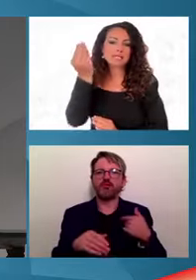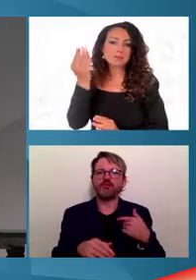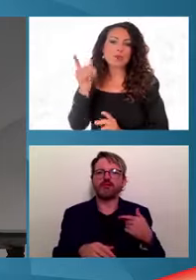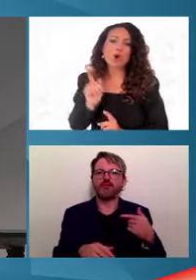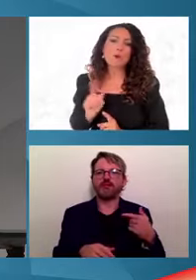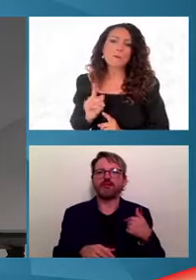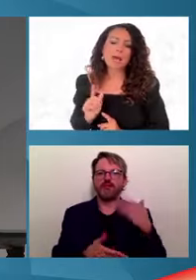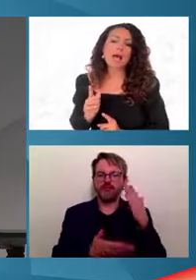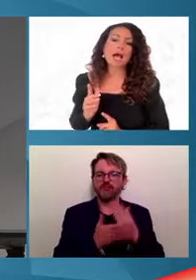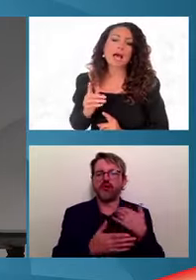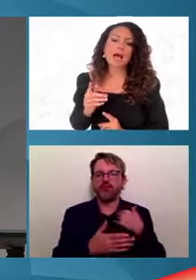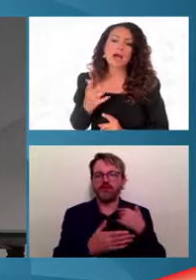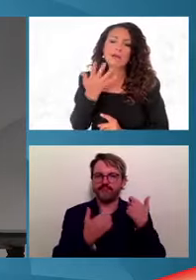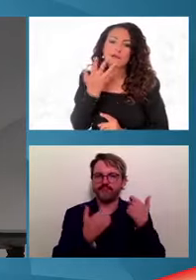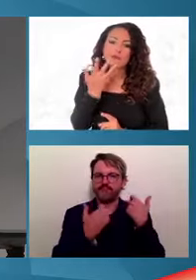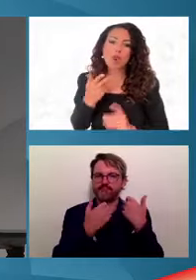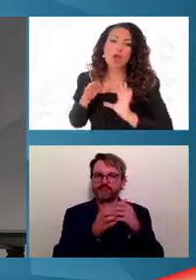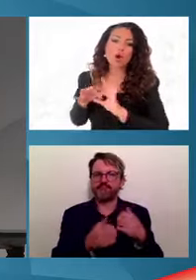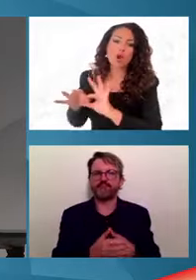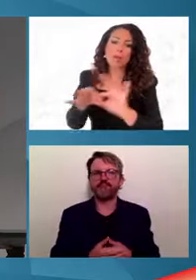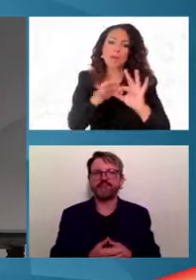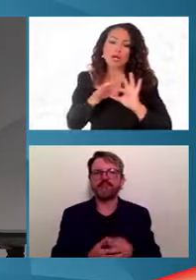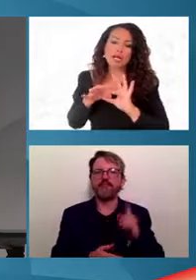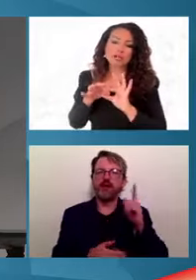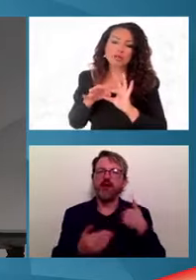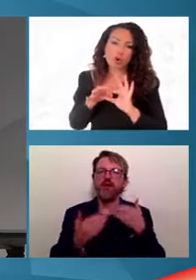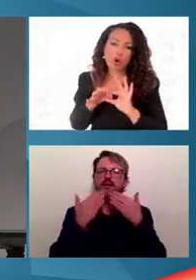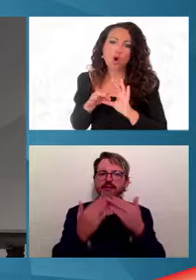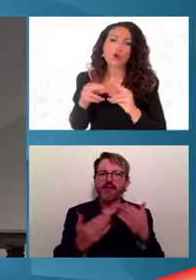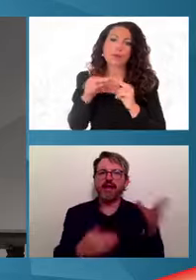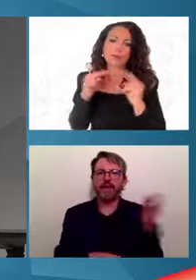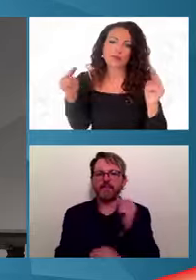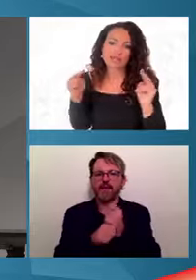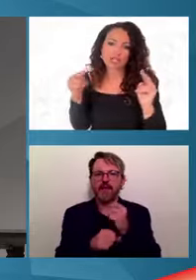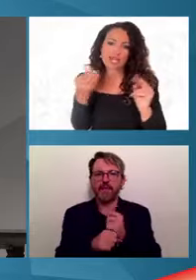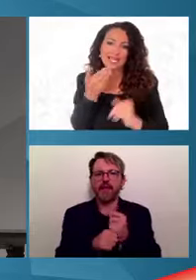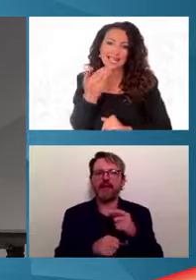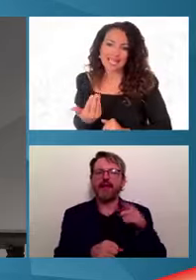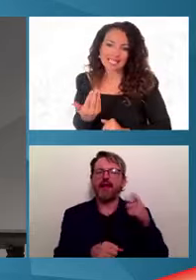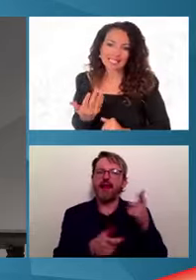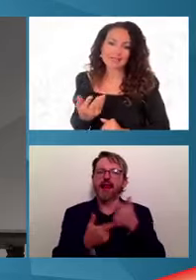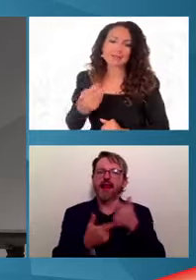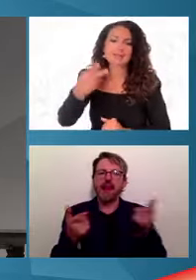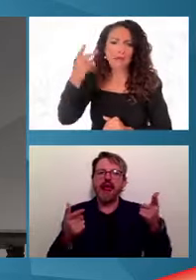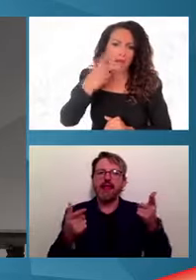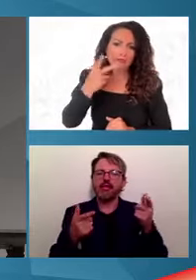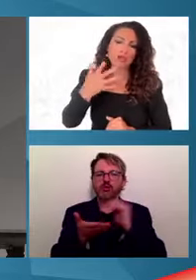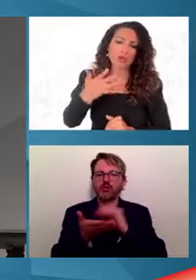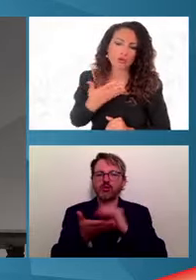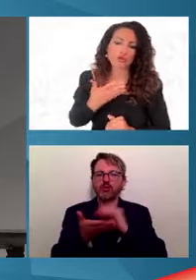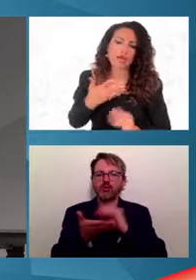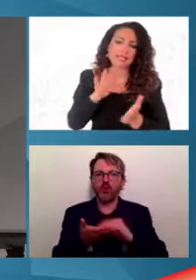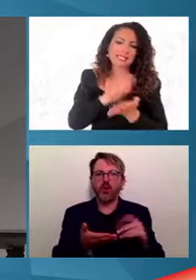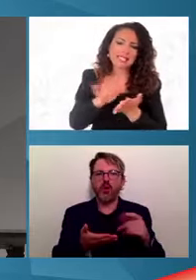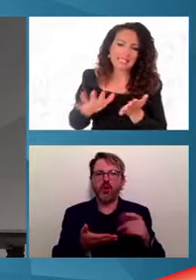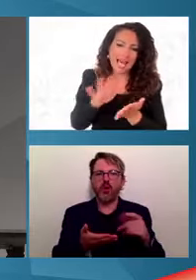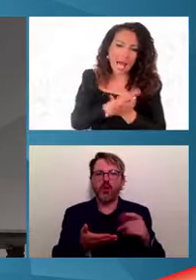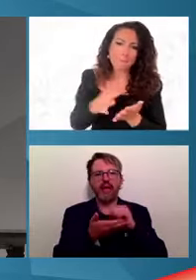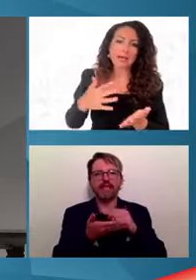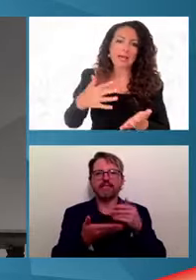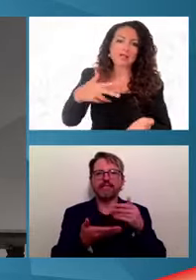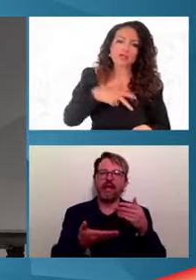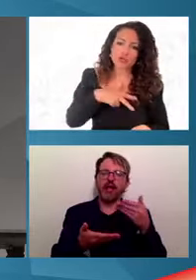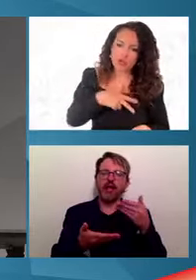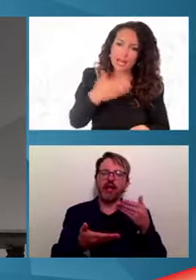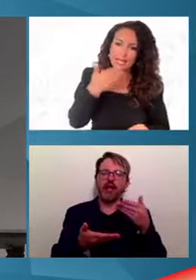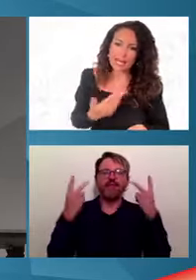collaboratori della provincia, perché ovvio dobbiamo dire un grazie alla stampa, alle parti sociali, a chiunque in questa sala, ma io il mio grazie più grande